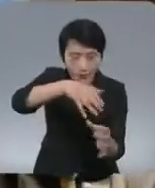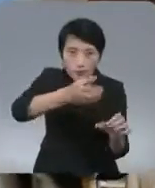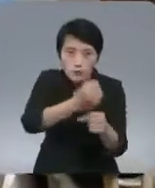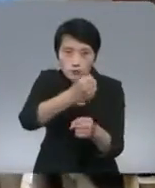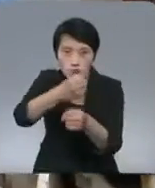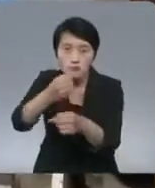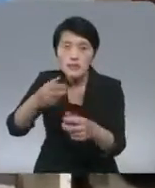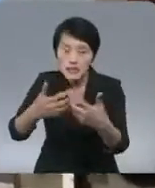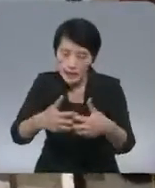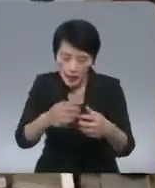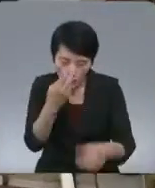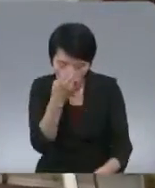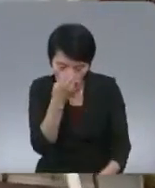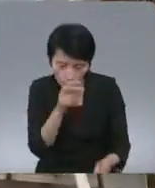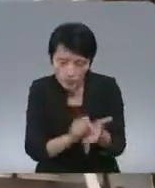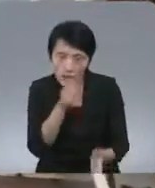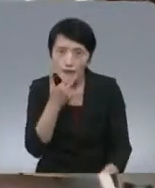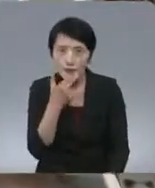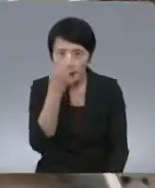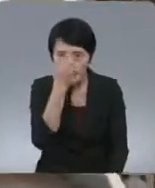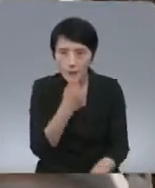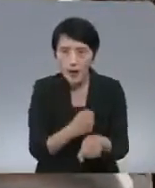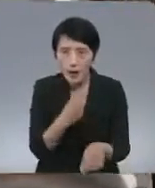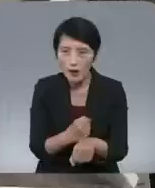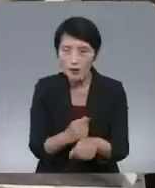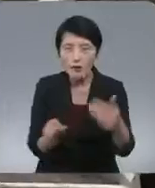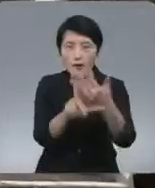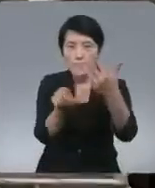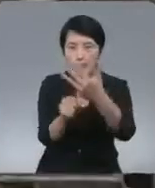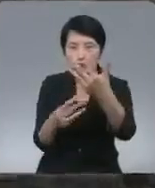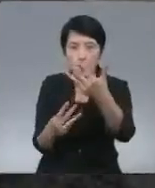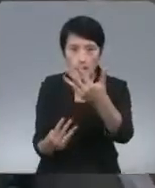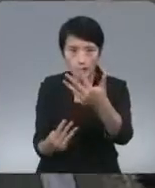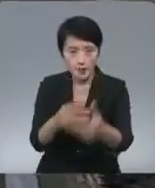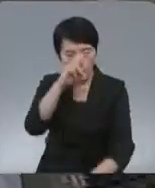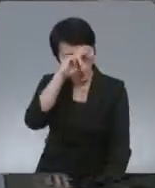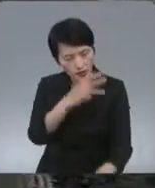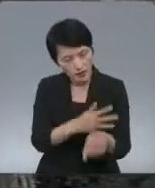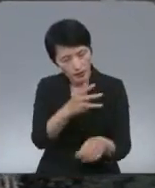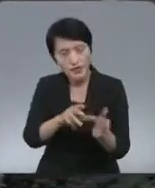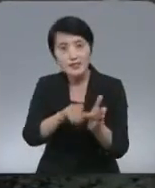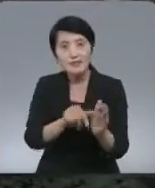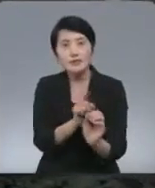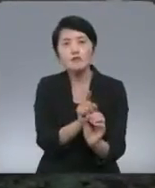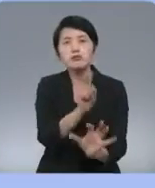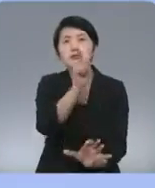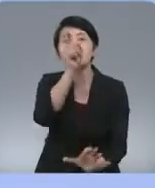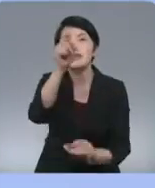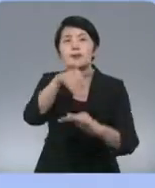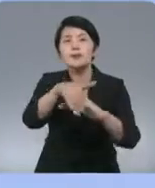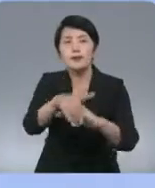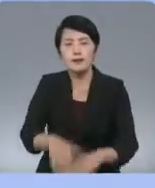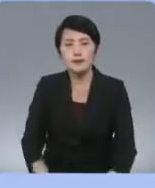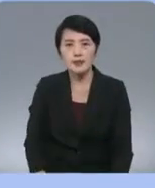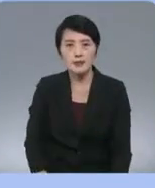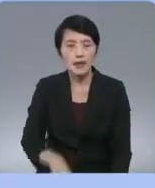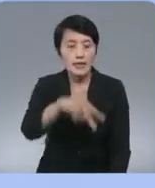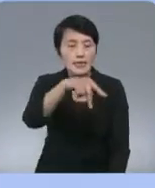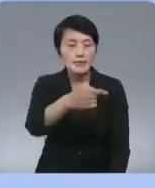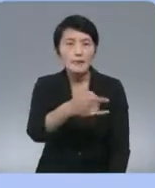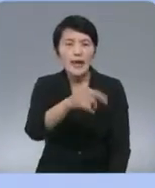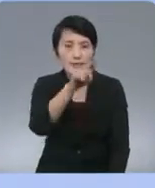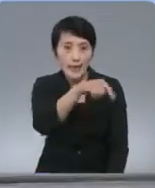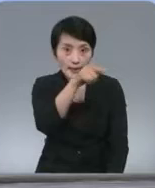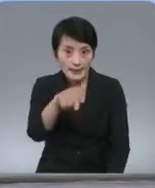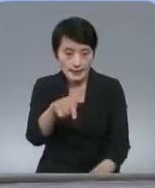puis celui d'Orlando en Floride. Il sera ensuite déplacé en voiture jusqu'au site de lancement pour y arriver le 7 juillet.